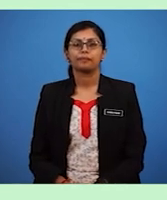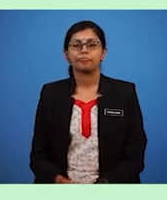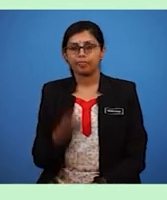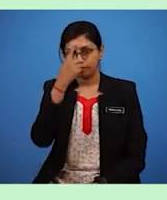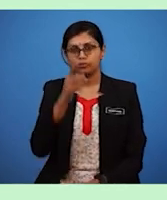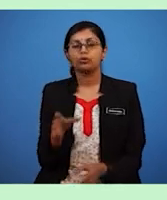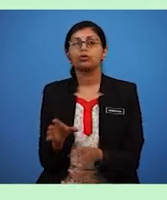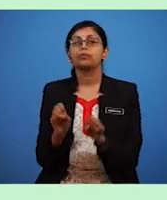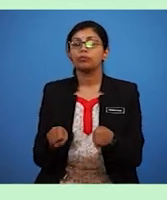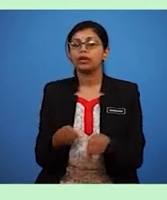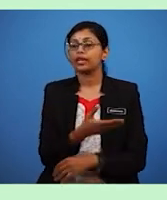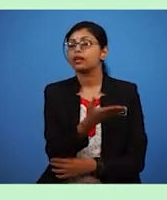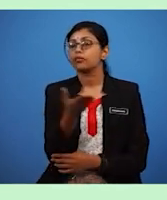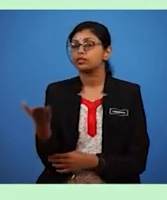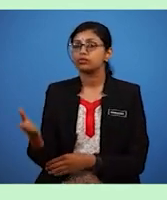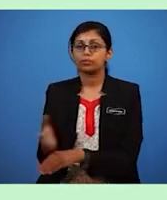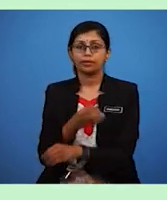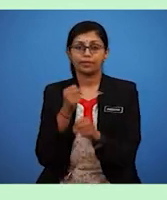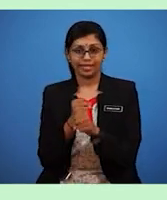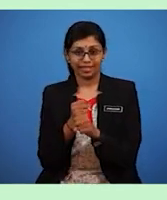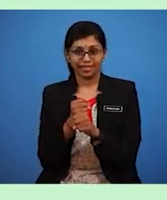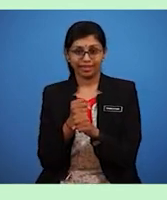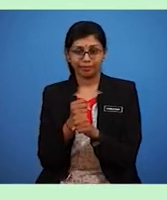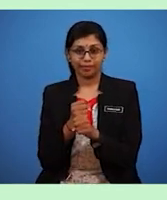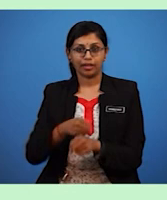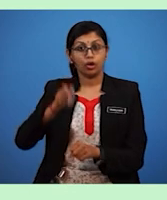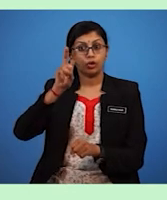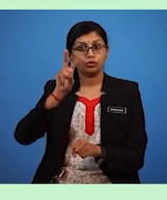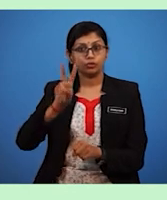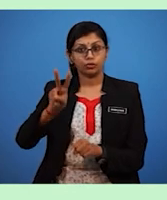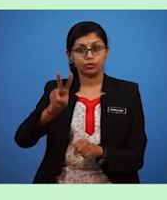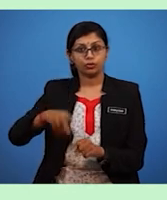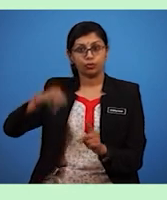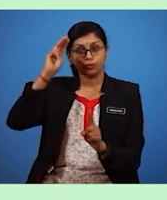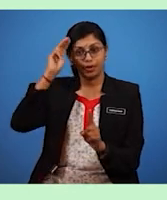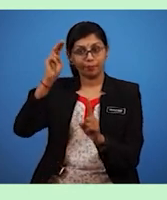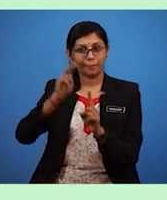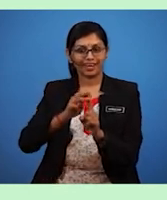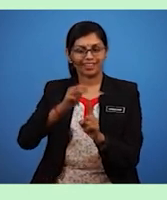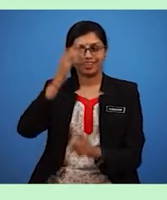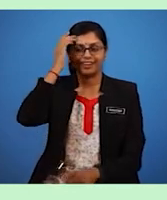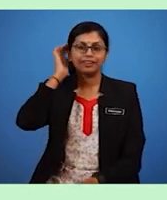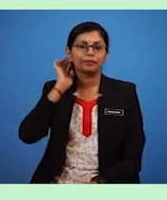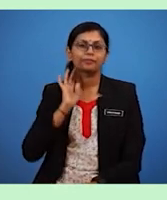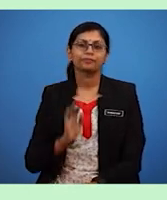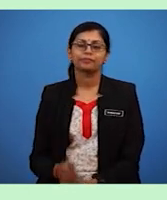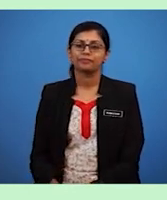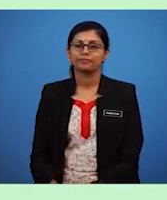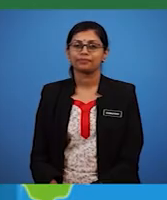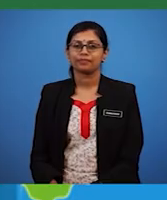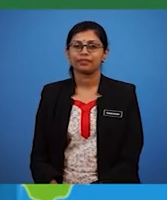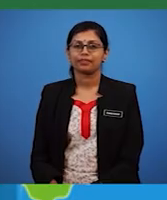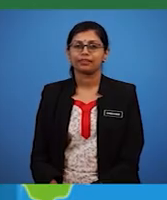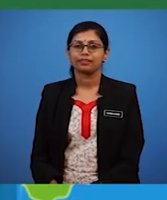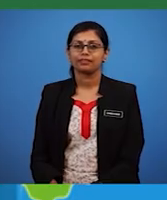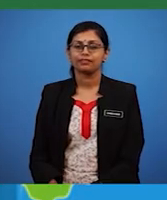membolehkan murid-murid memperolehi skor sebanyak 2 markah.